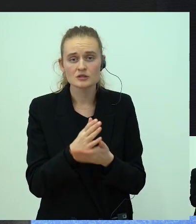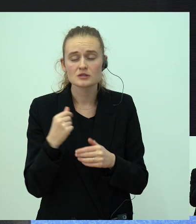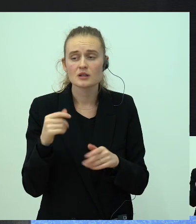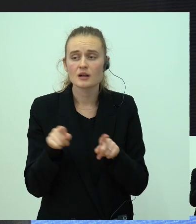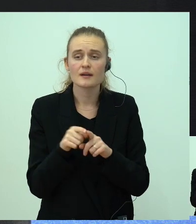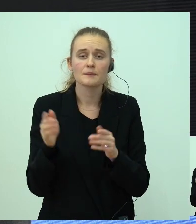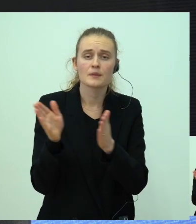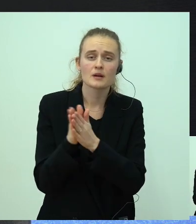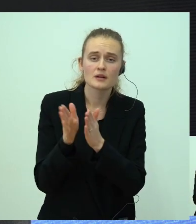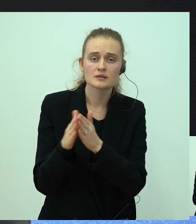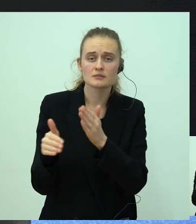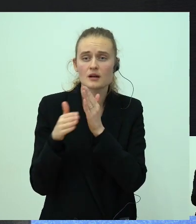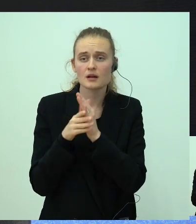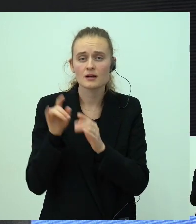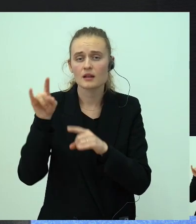prašyti pagalbos.